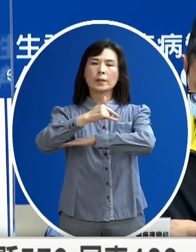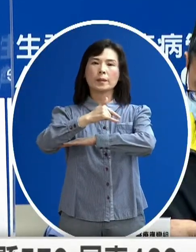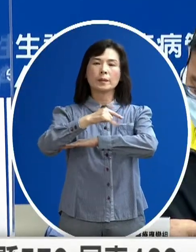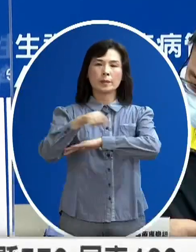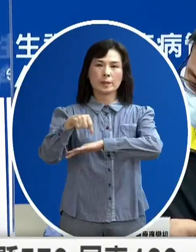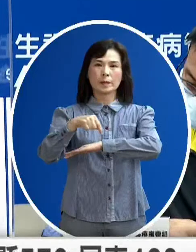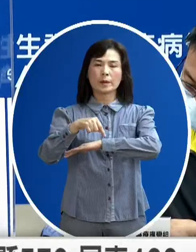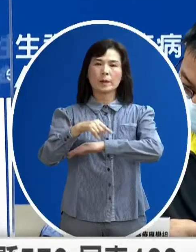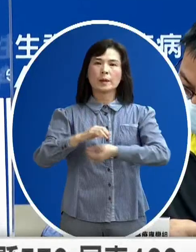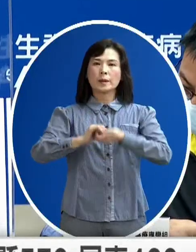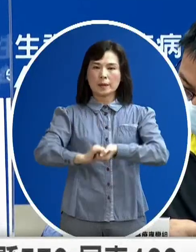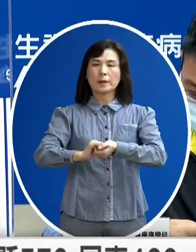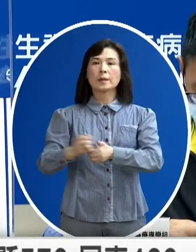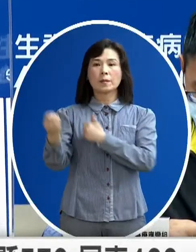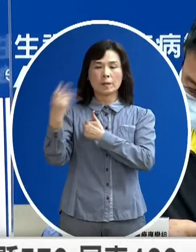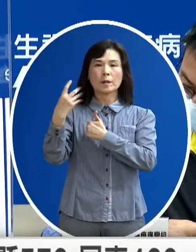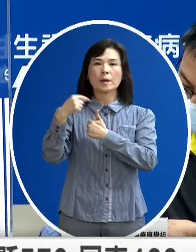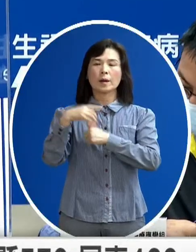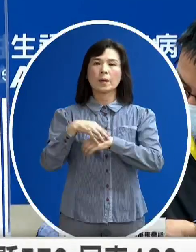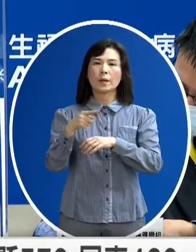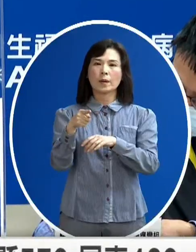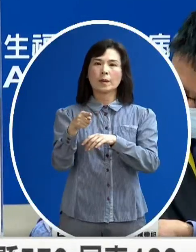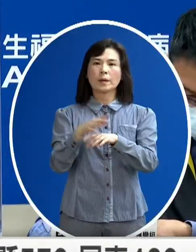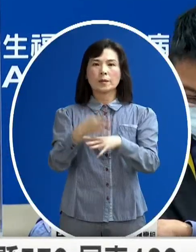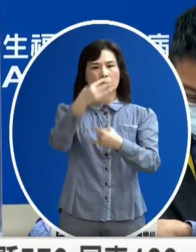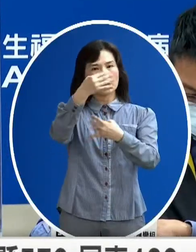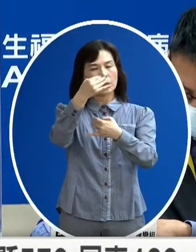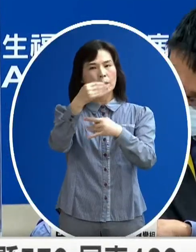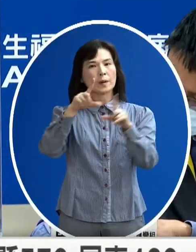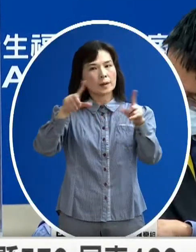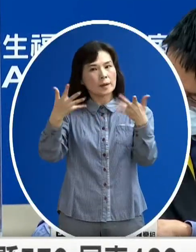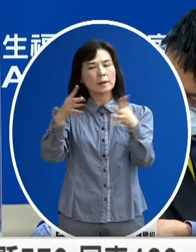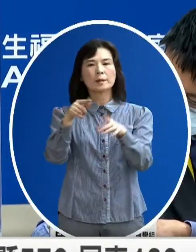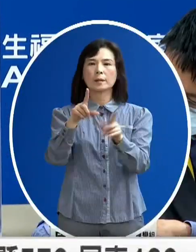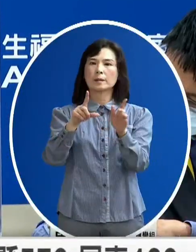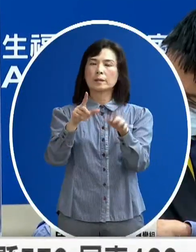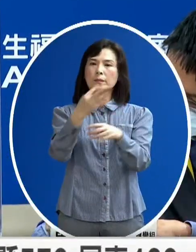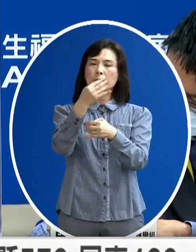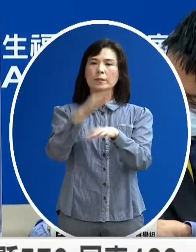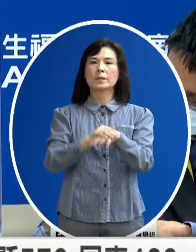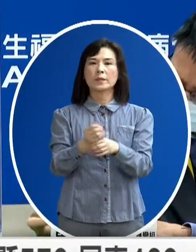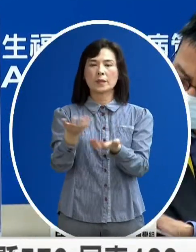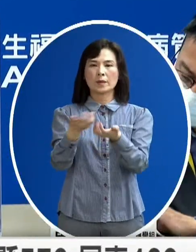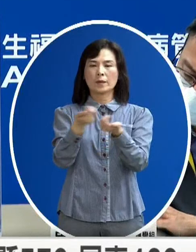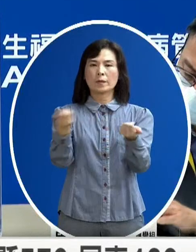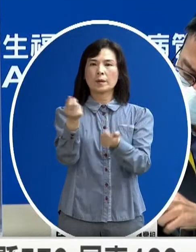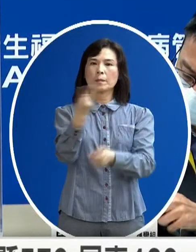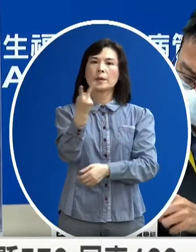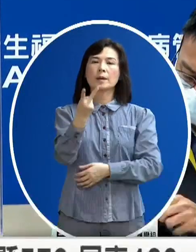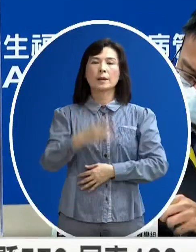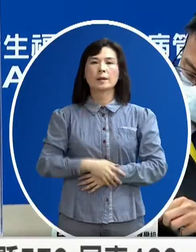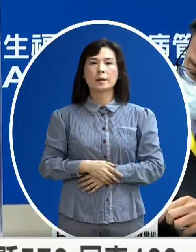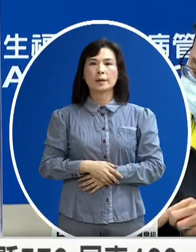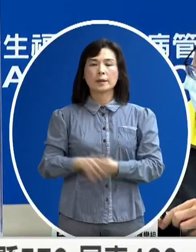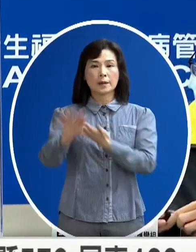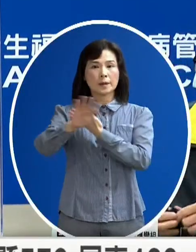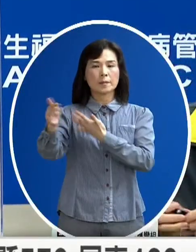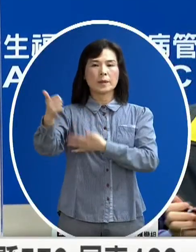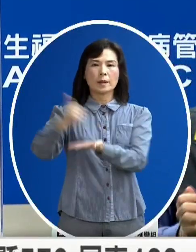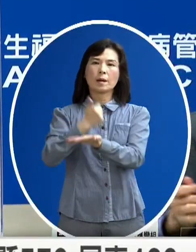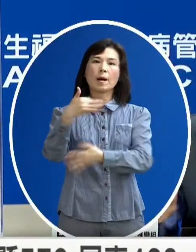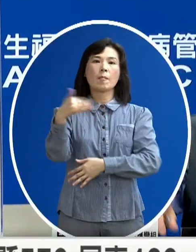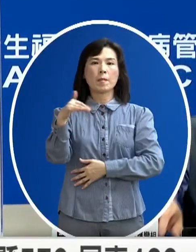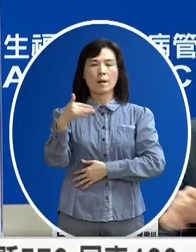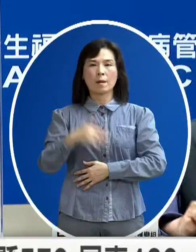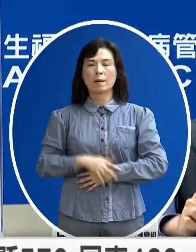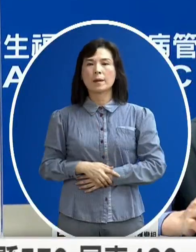好航班，所以也通知我们可能会到货的一个时间。那大概分作两批，好，当然还有其他还没来哈。